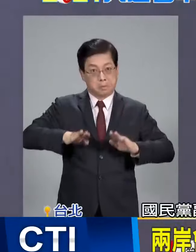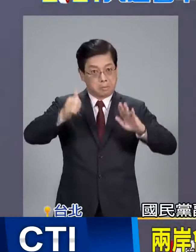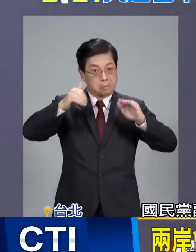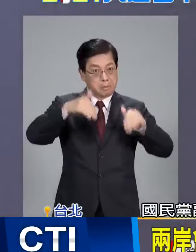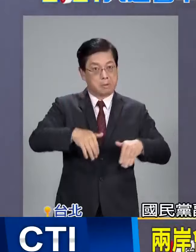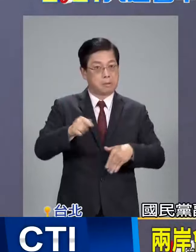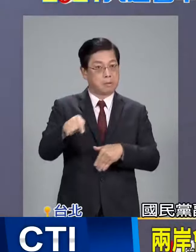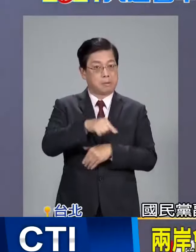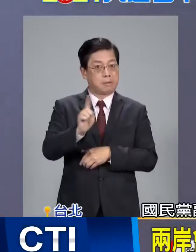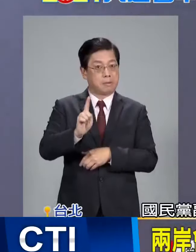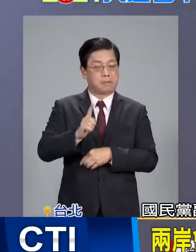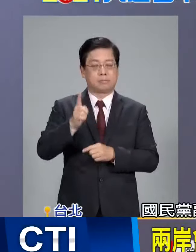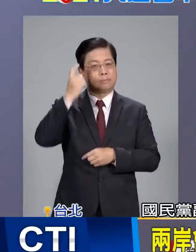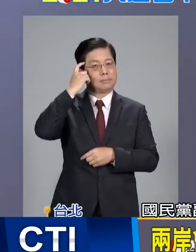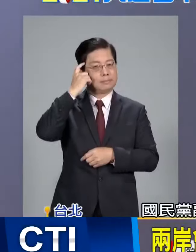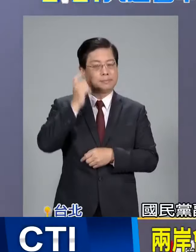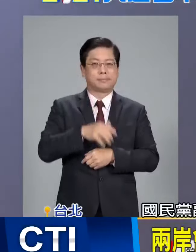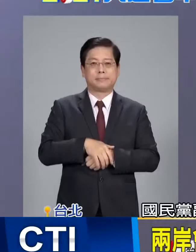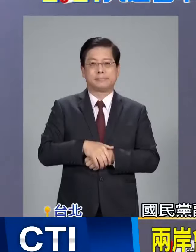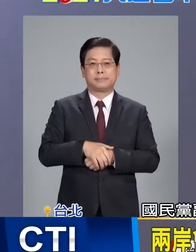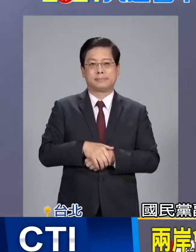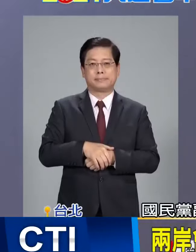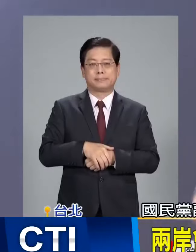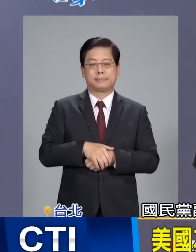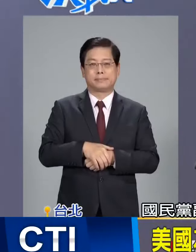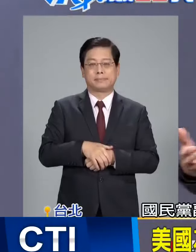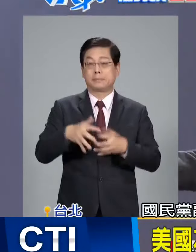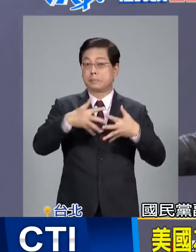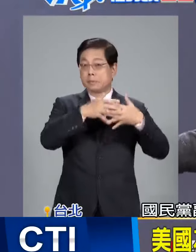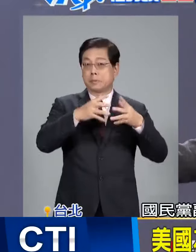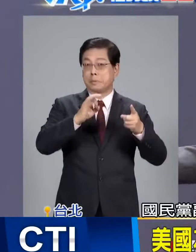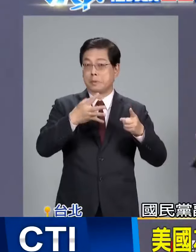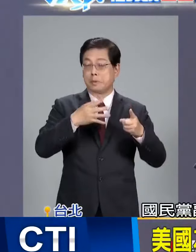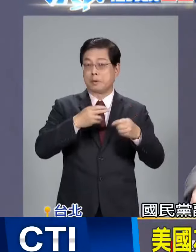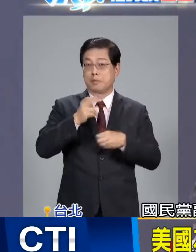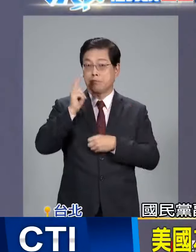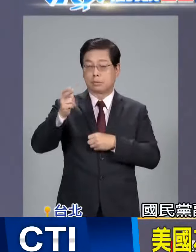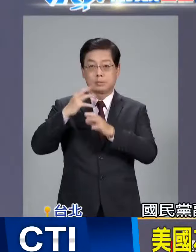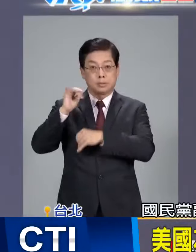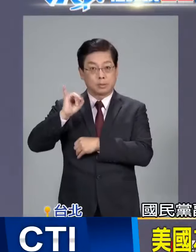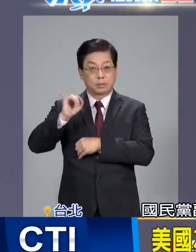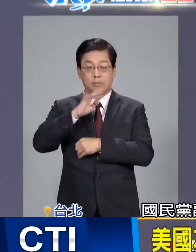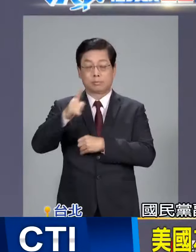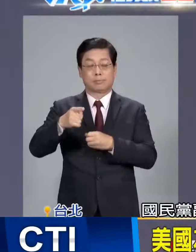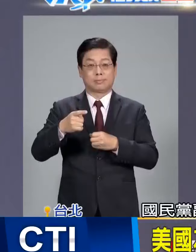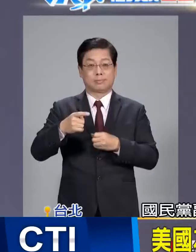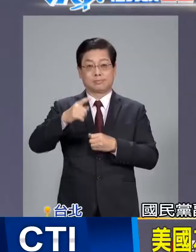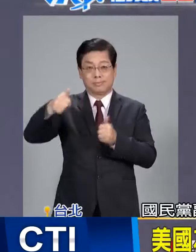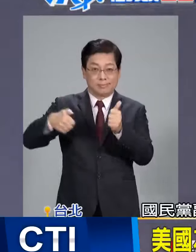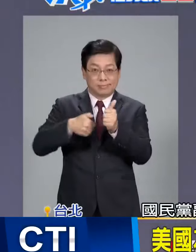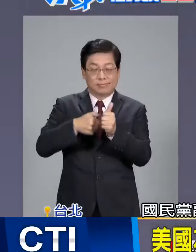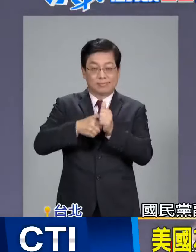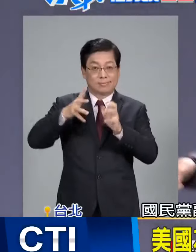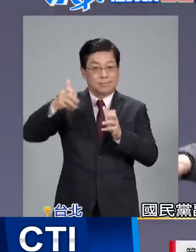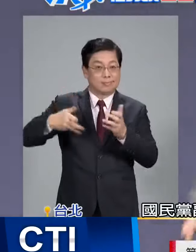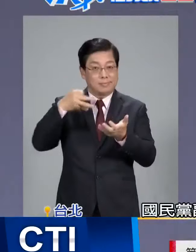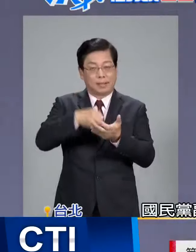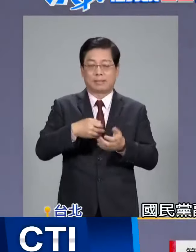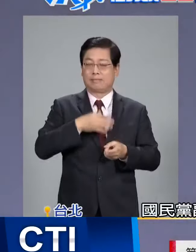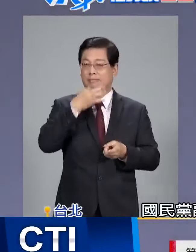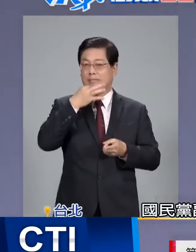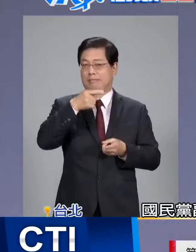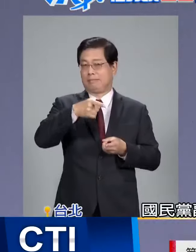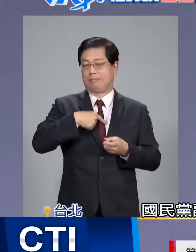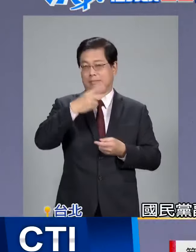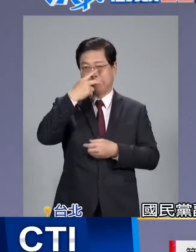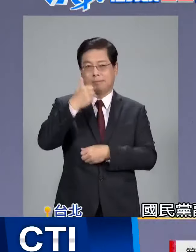更坏？你想想看，美国为什么请萧美琴来做赖清德的副手？ 因为不放心赖清